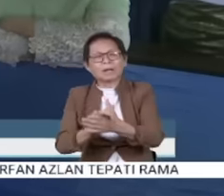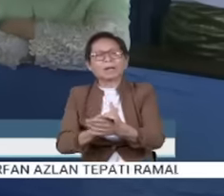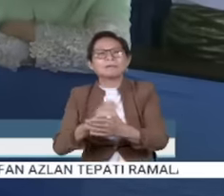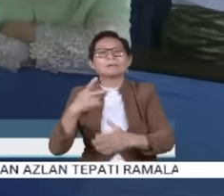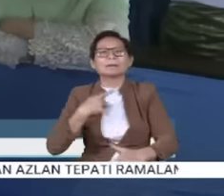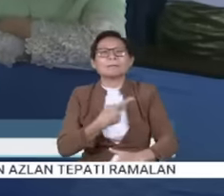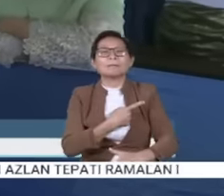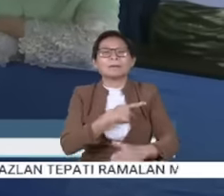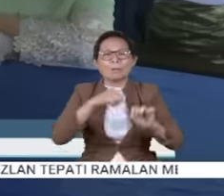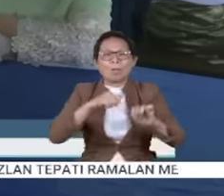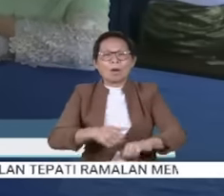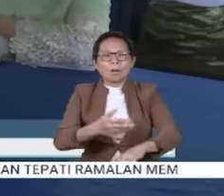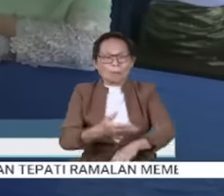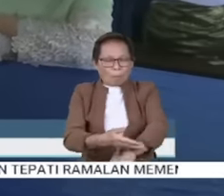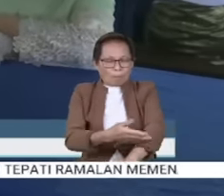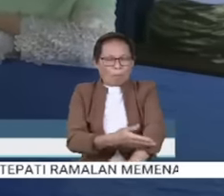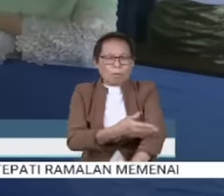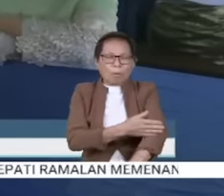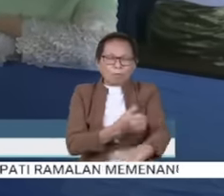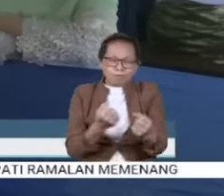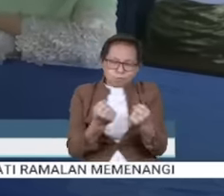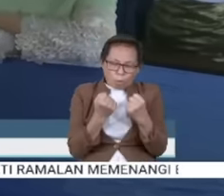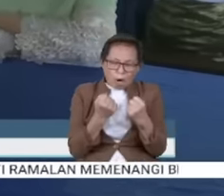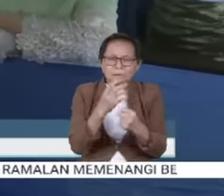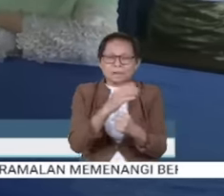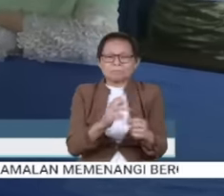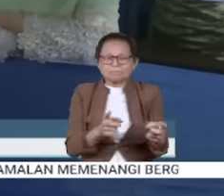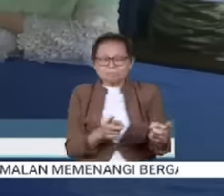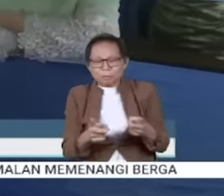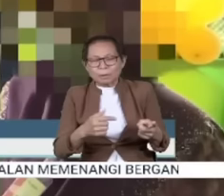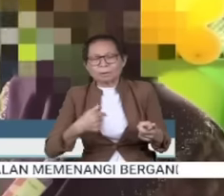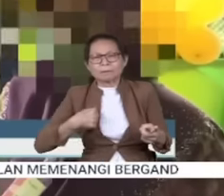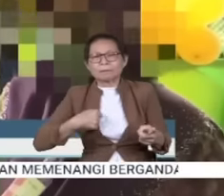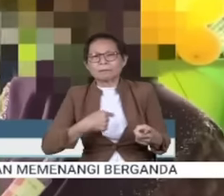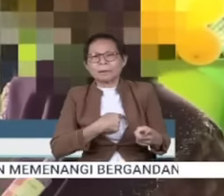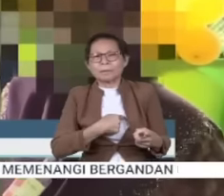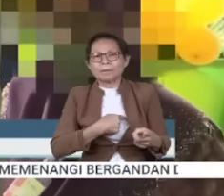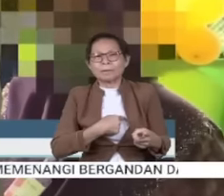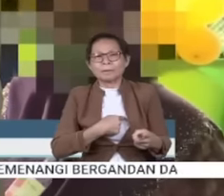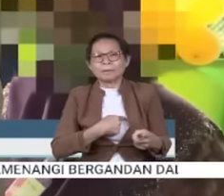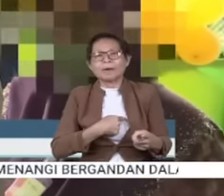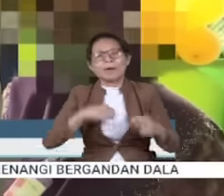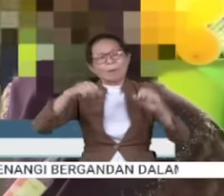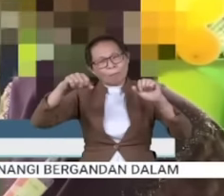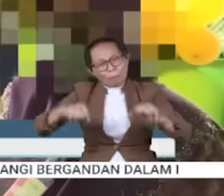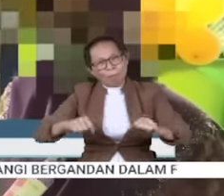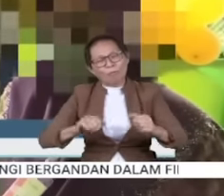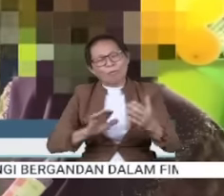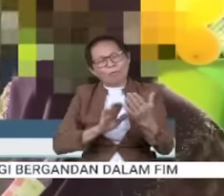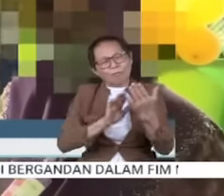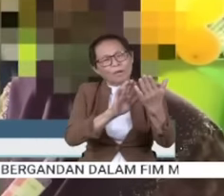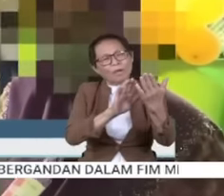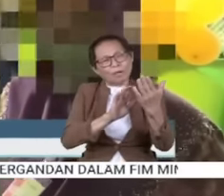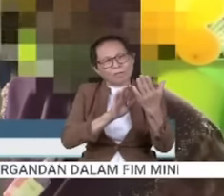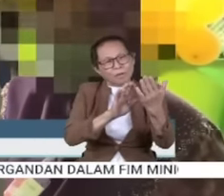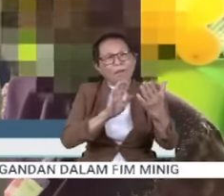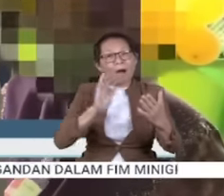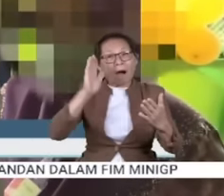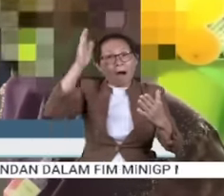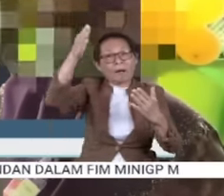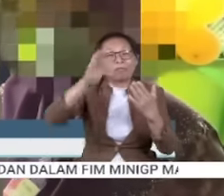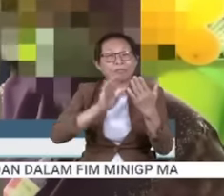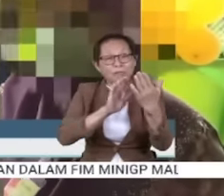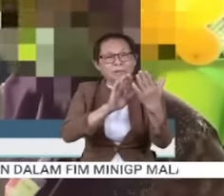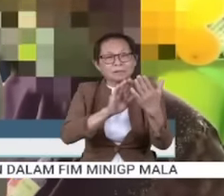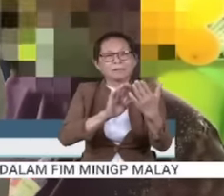kami meningkatkan jati diri kami mendisiplinkan diri kami supaya dapat mengharungi apa saja yang akan datang